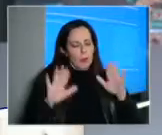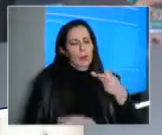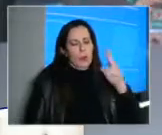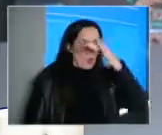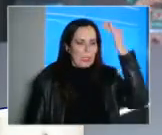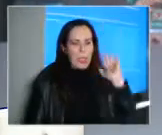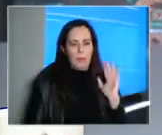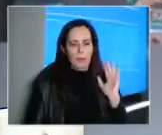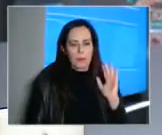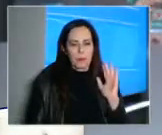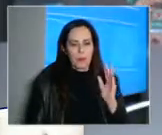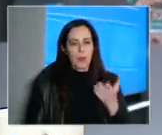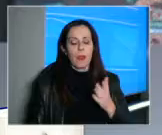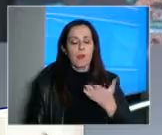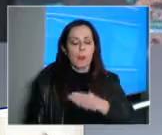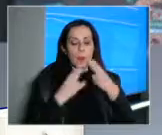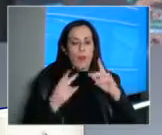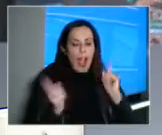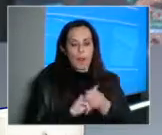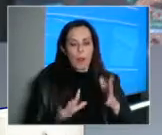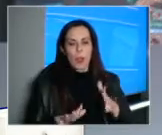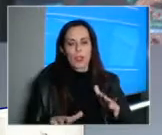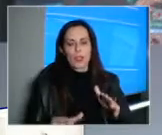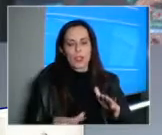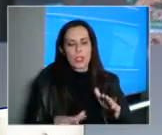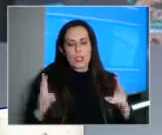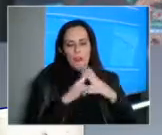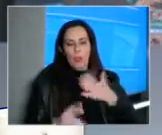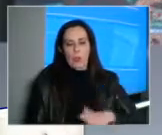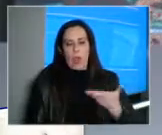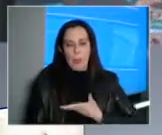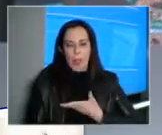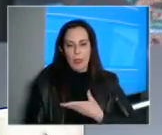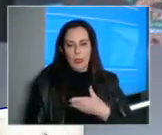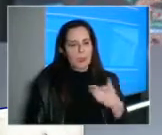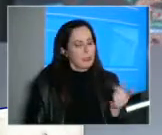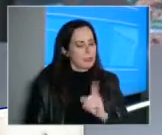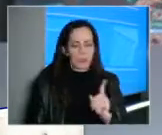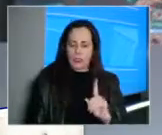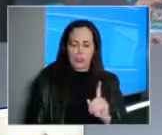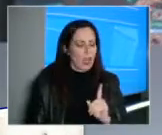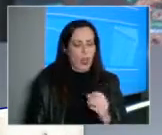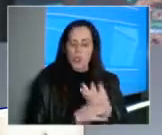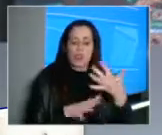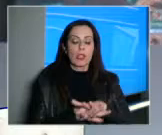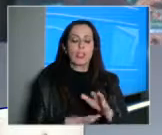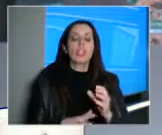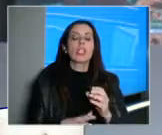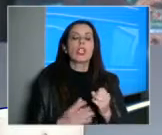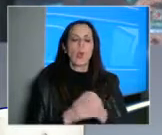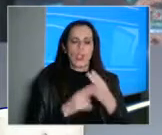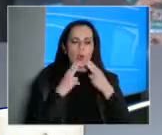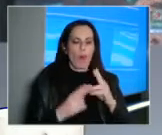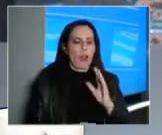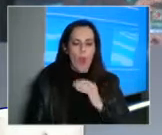l'actin. ומשיגה תגובה הפוכה ממה שהשלטונות הצרפתים רוצים להשיג. זה לא יוצר שילוב, זה יוצר תגובת נגד קשה.